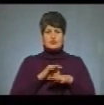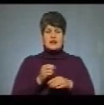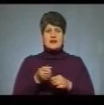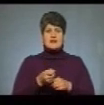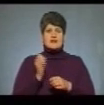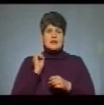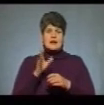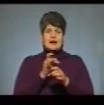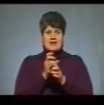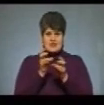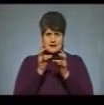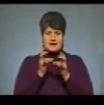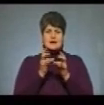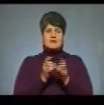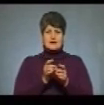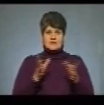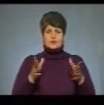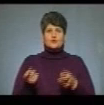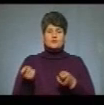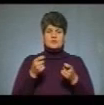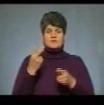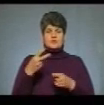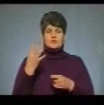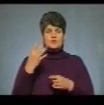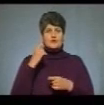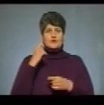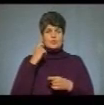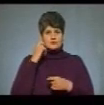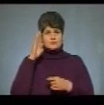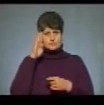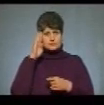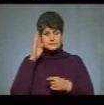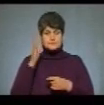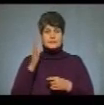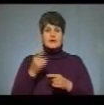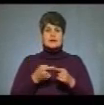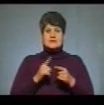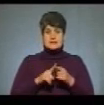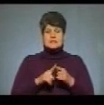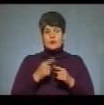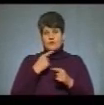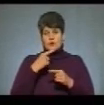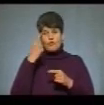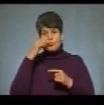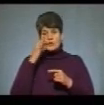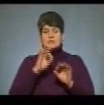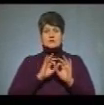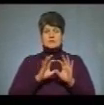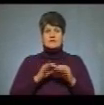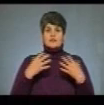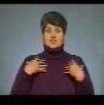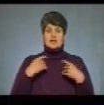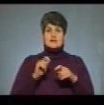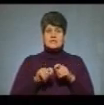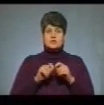яку приніс із собою 24-річний житель села Малих Ходачків. Це версія поліції, яку озвучив 3 січня начальник